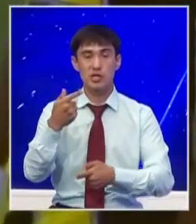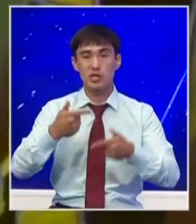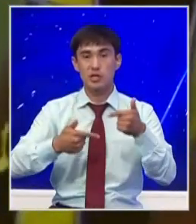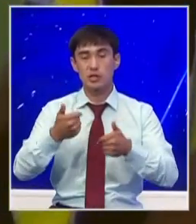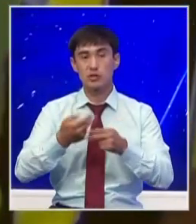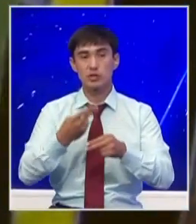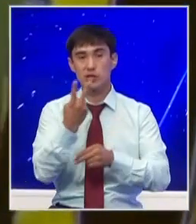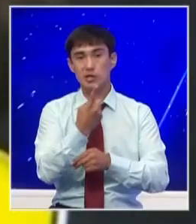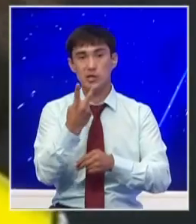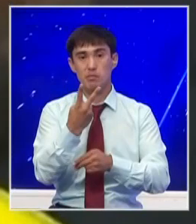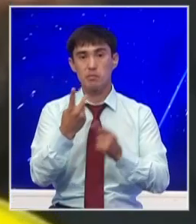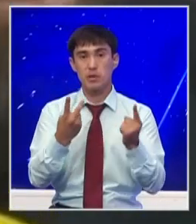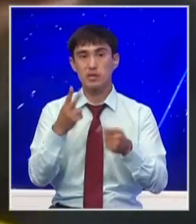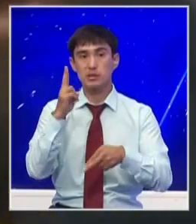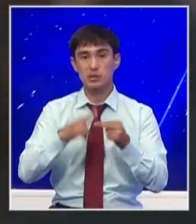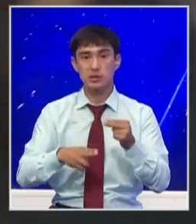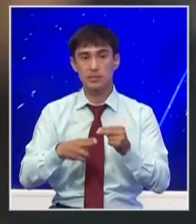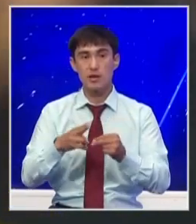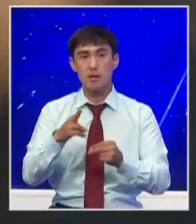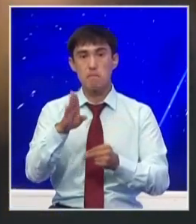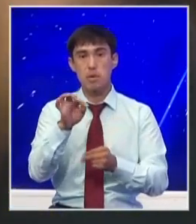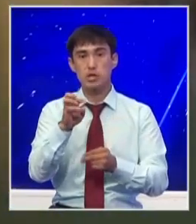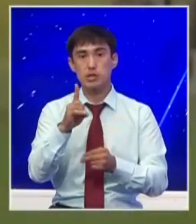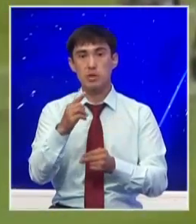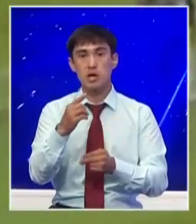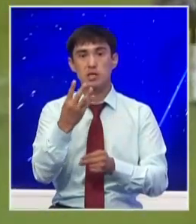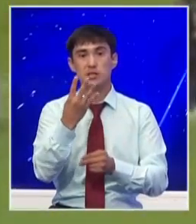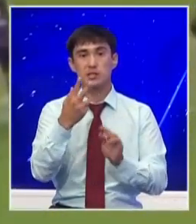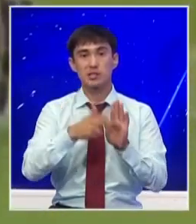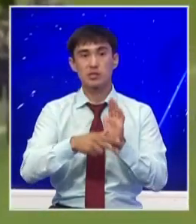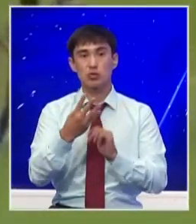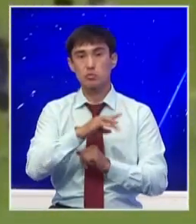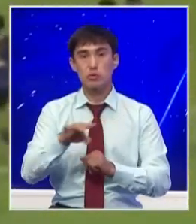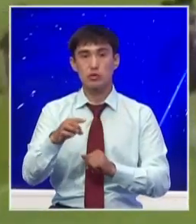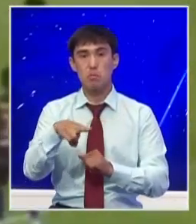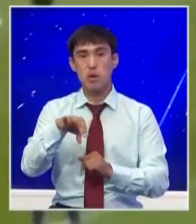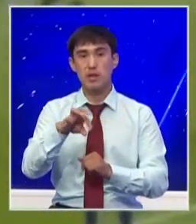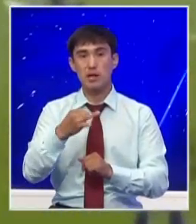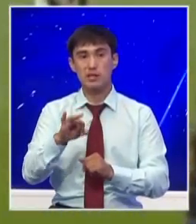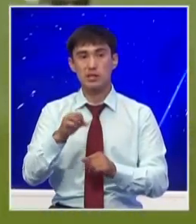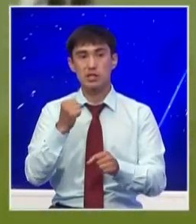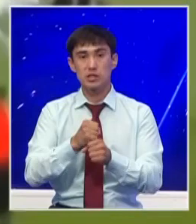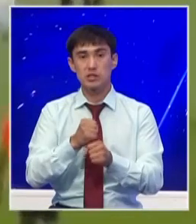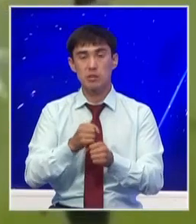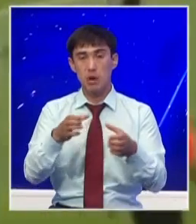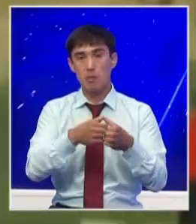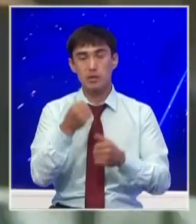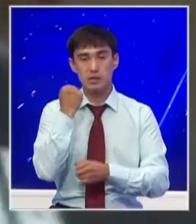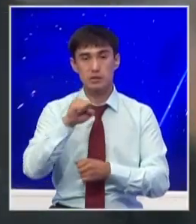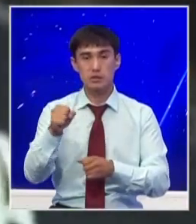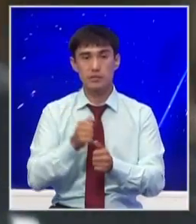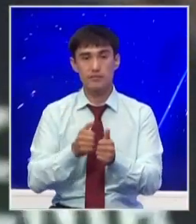2-1 есебімен аяқталды. Франциялық Бензема матчтың 84-ші минутында пенальтиді жүзеге асыра отырып, командасын жеңіске